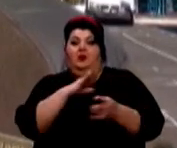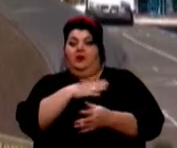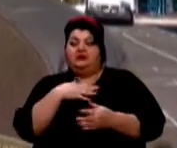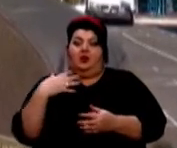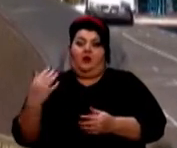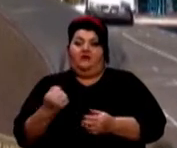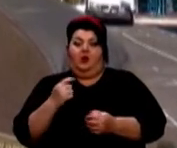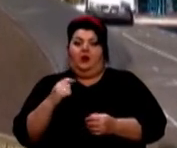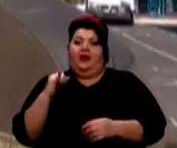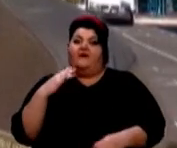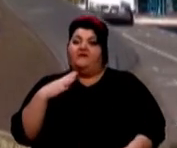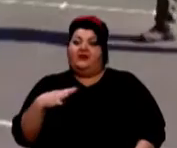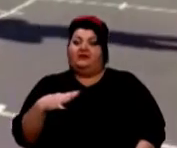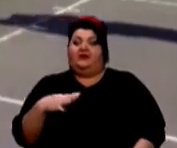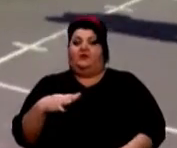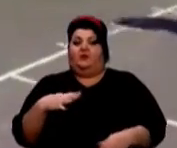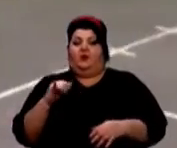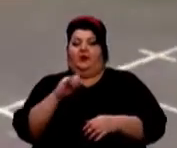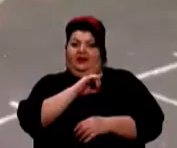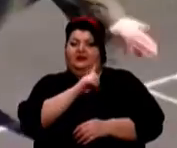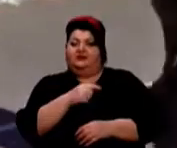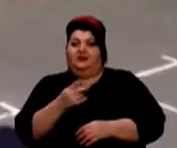і витримку дуже, от, ну і силу.